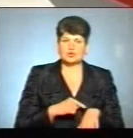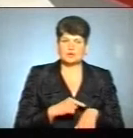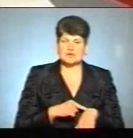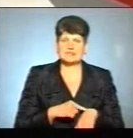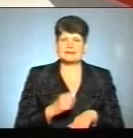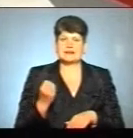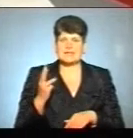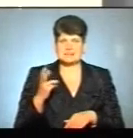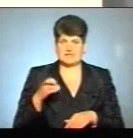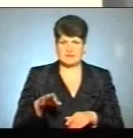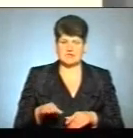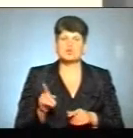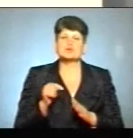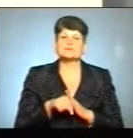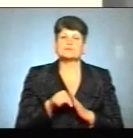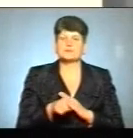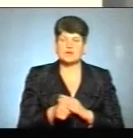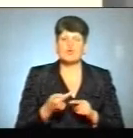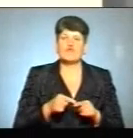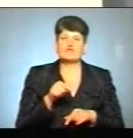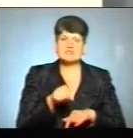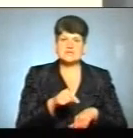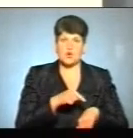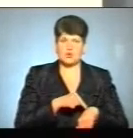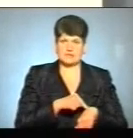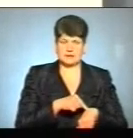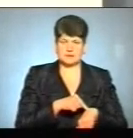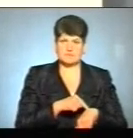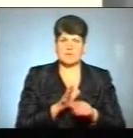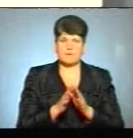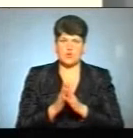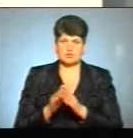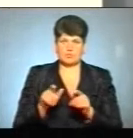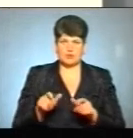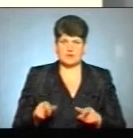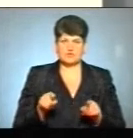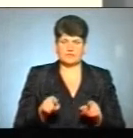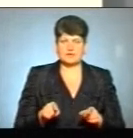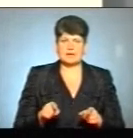понеділка. Що мається на увазі? Що в ці години ми просимо людей, щоб вони